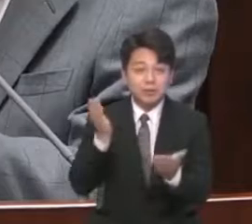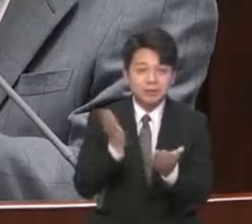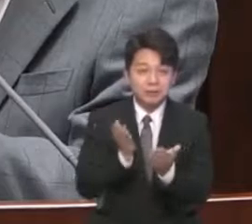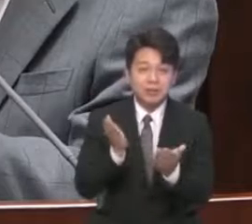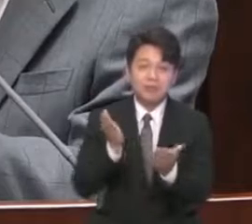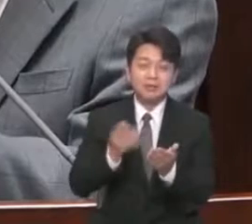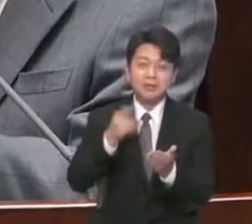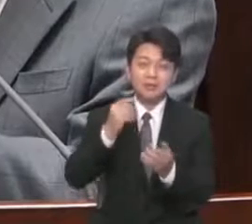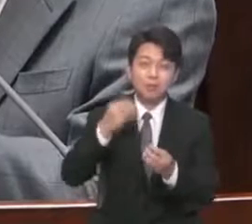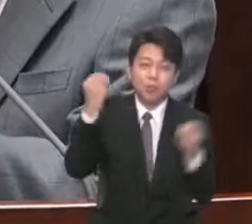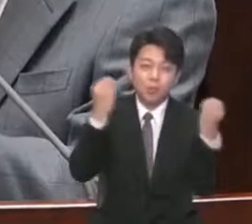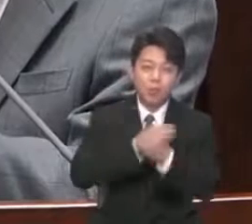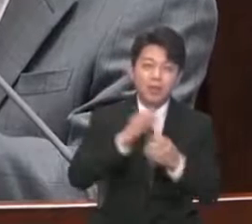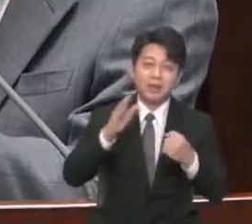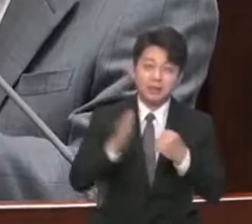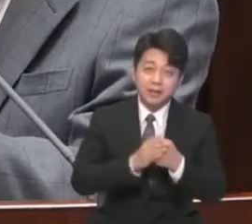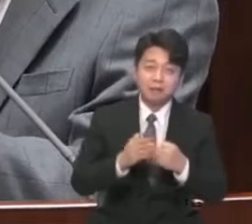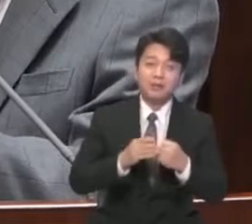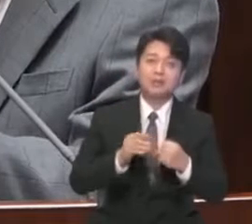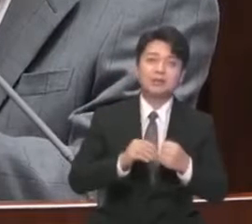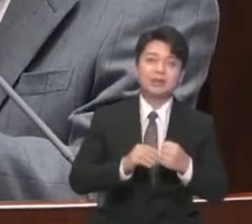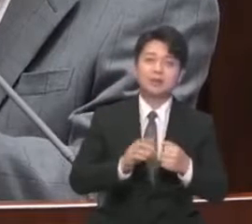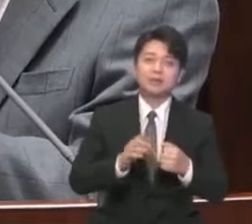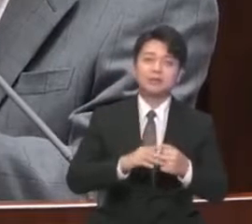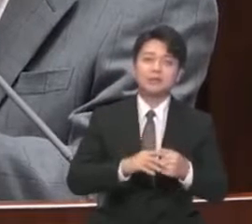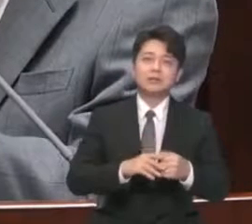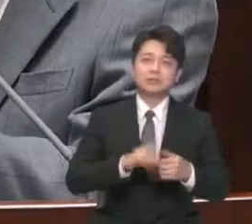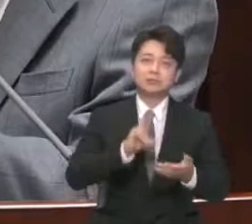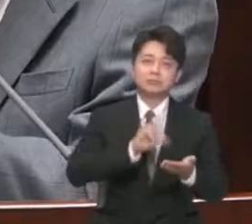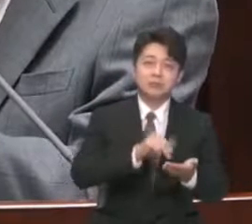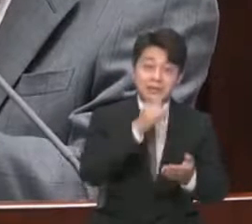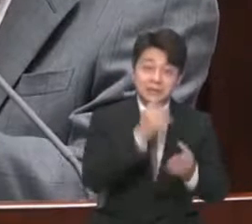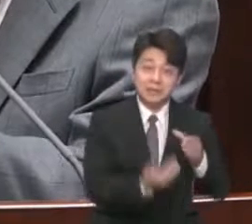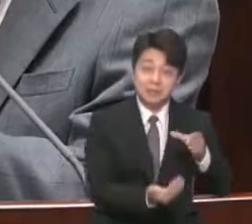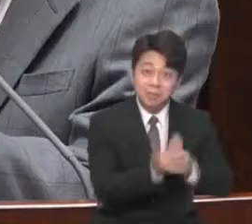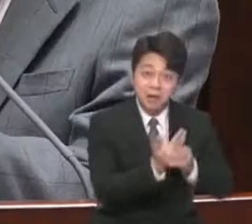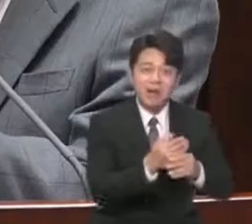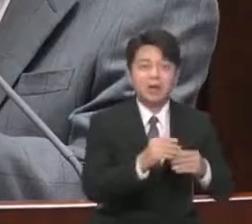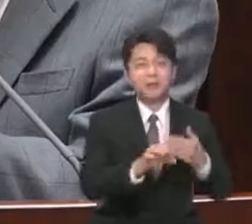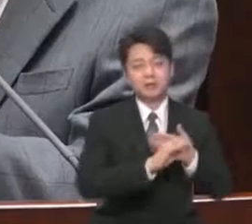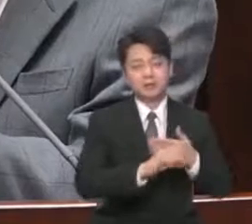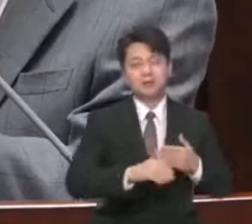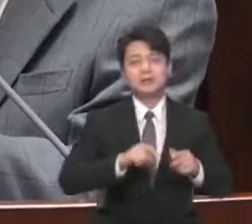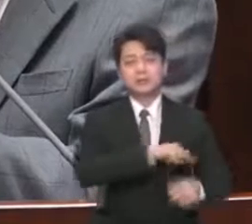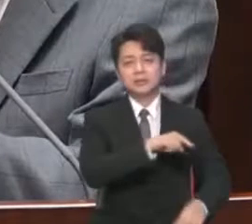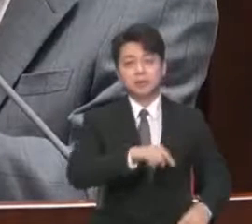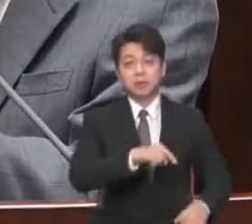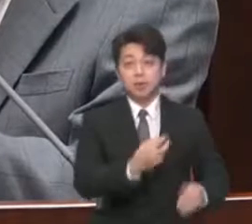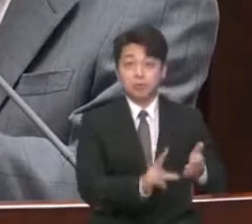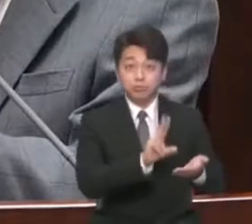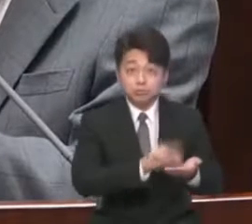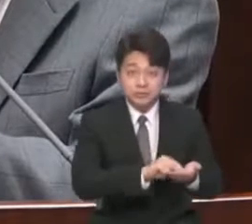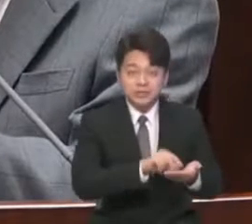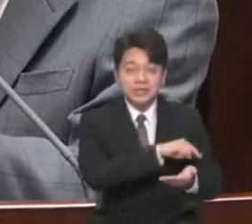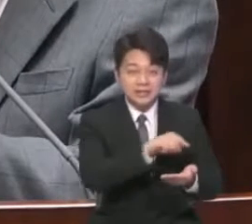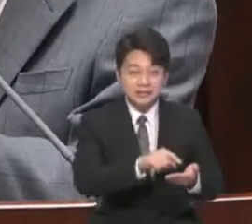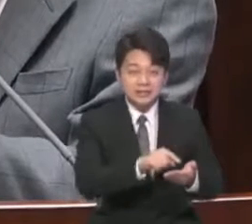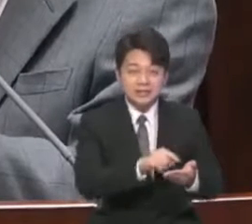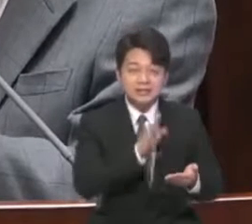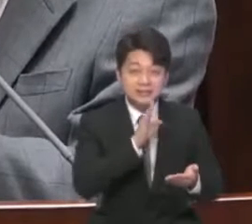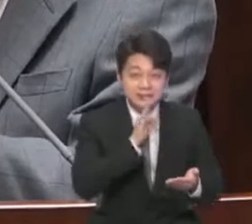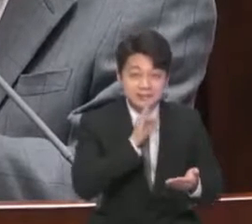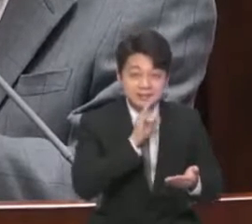받아서 불이익이 있었다라고 그런 분이 계시면은 그 부분에 대해서는 국방부 장관으로서 앞으로는 그런